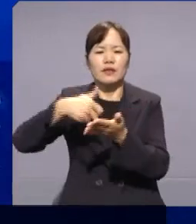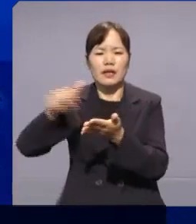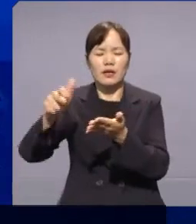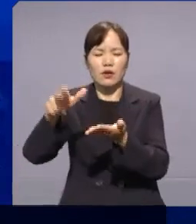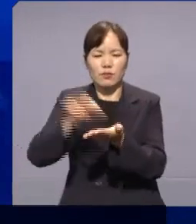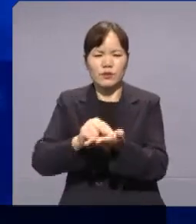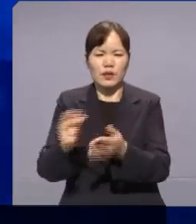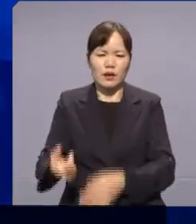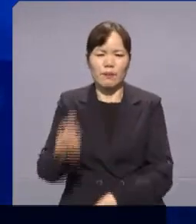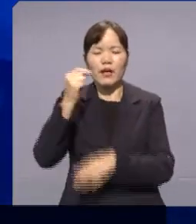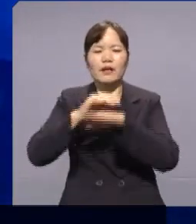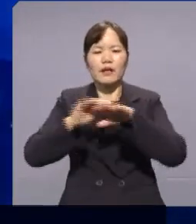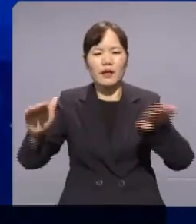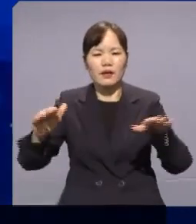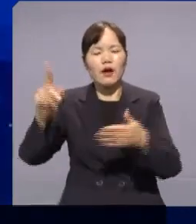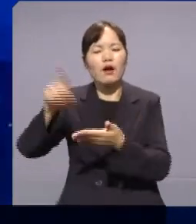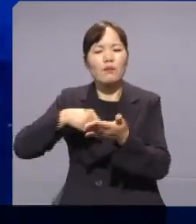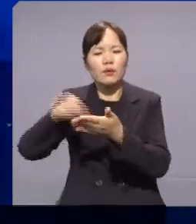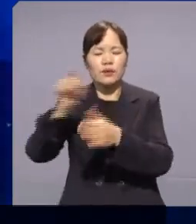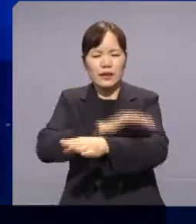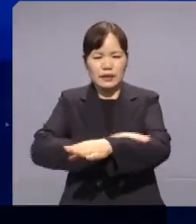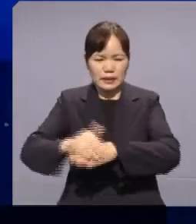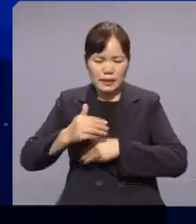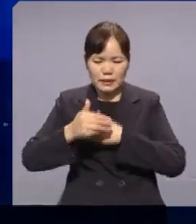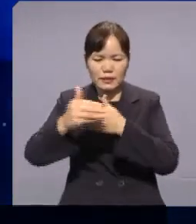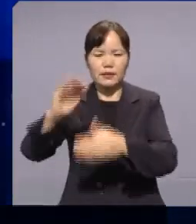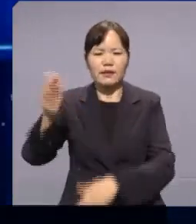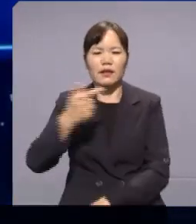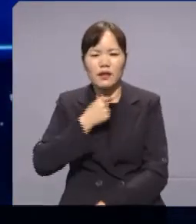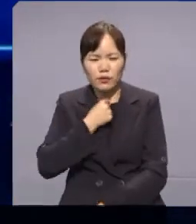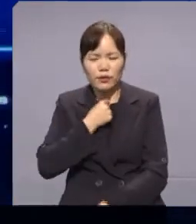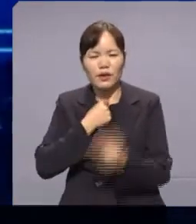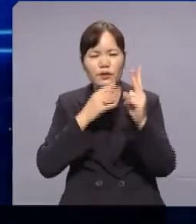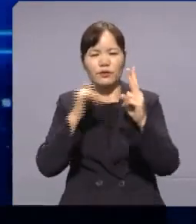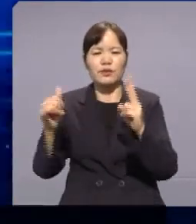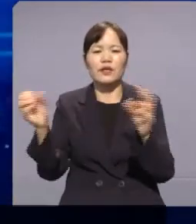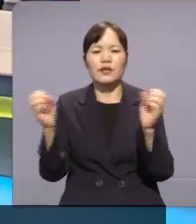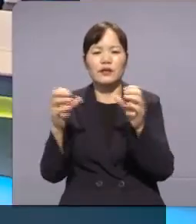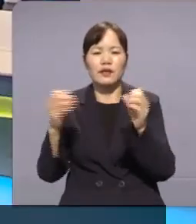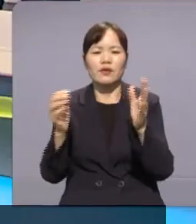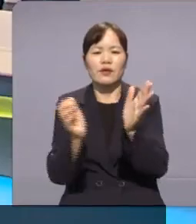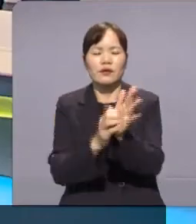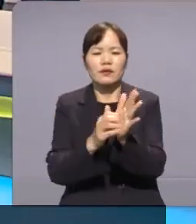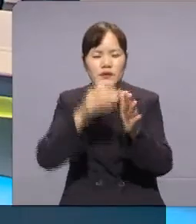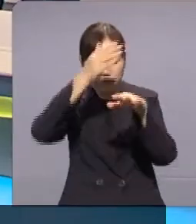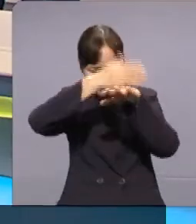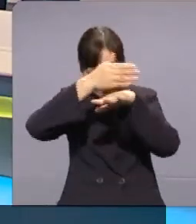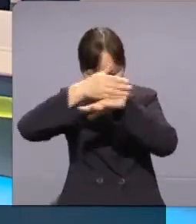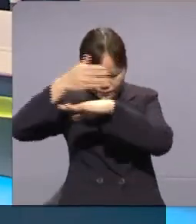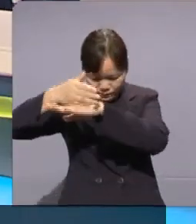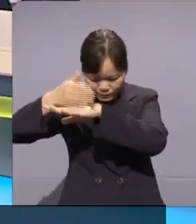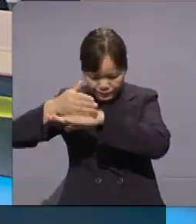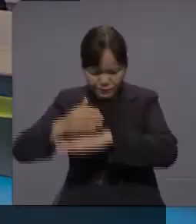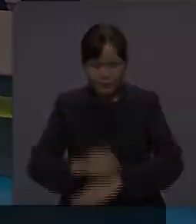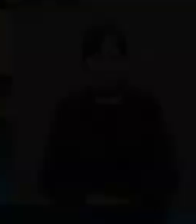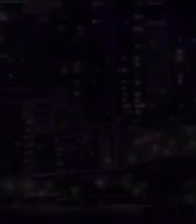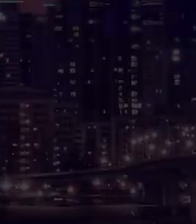좀 마무리되고 보상도 잘 순조롭게 이루어지길 바라겠습니다. 두 분과는 말씀 여기까지 나누겠습니다. 고맙습니다. 네.